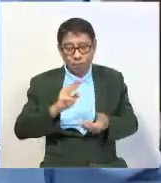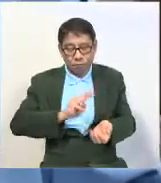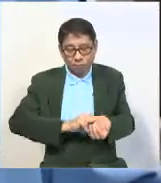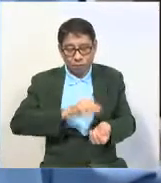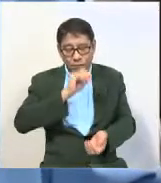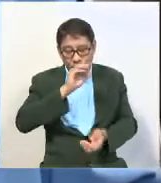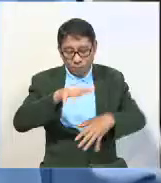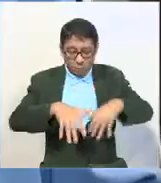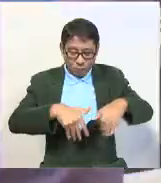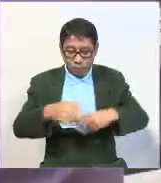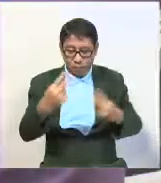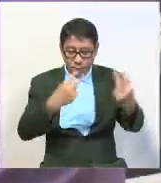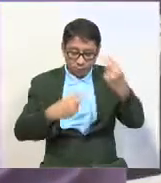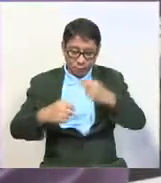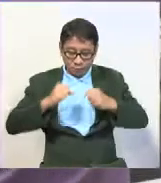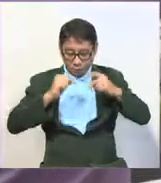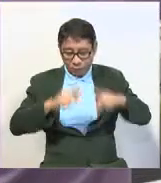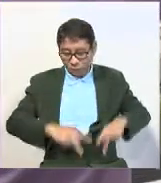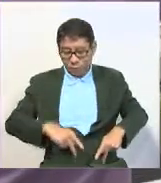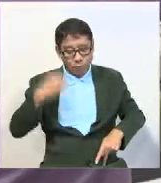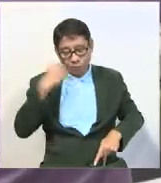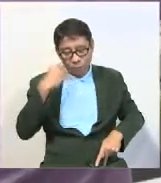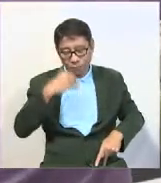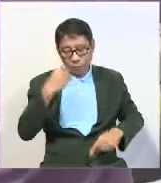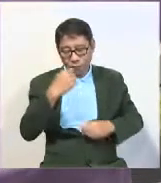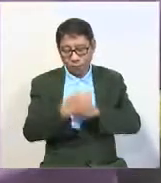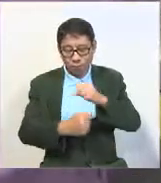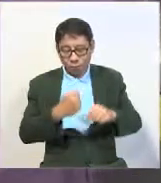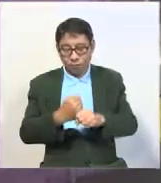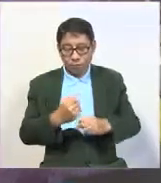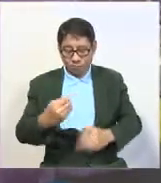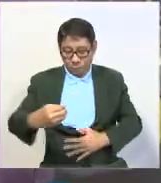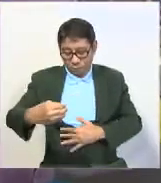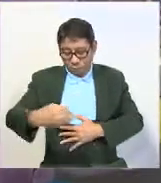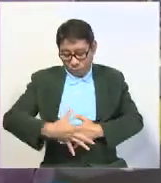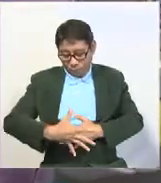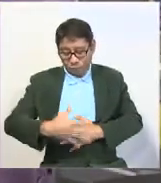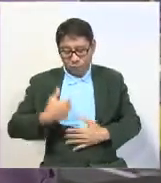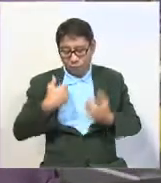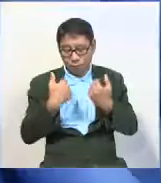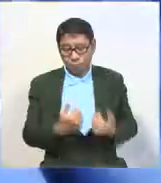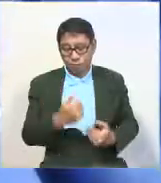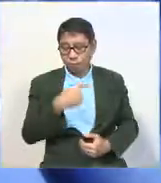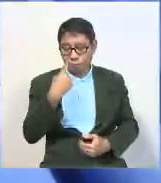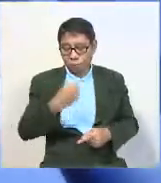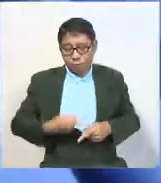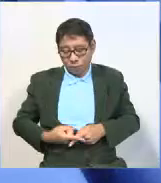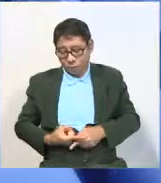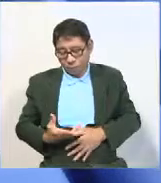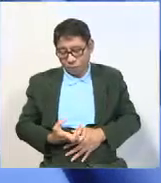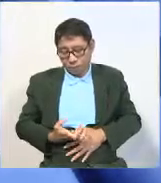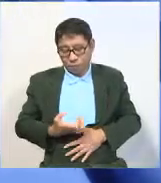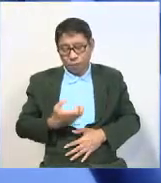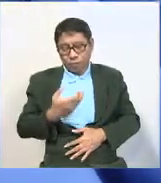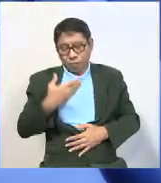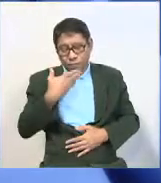อกว่าประชาชนควรตรวจสุขภาพประจำทุกปีไปอัลตราซาวด์ช่องท้องหรือผู้ที่มีอาการปวดท้องแน่นท้